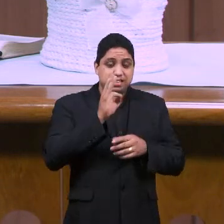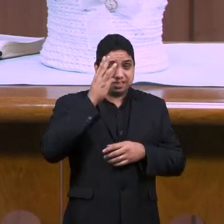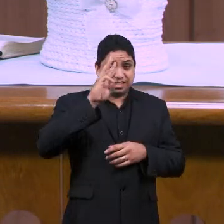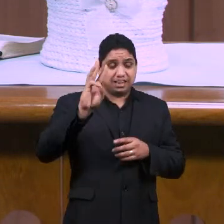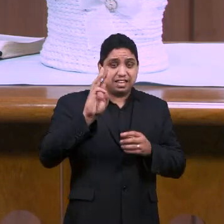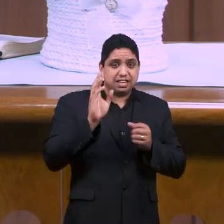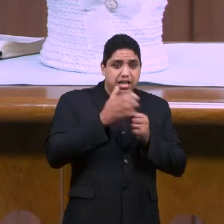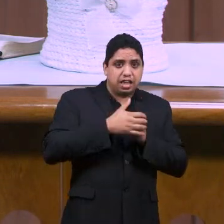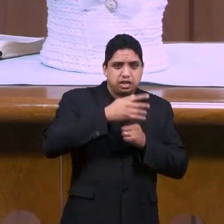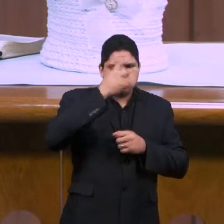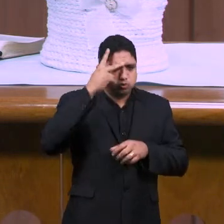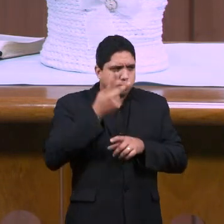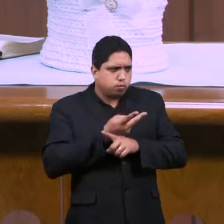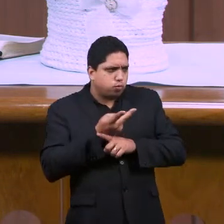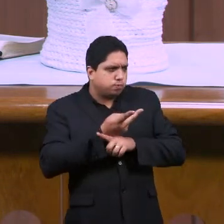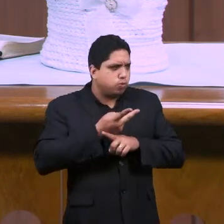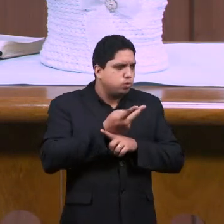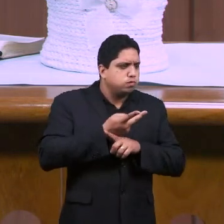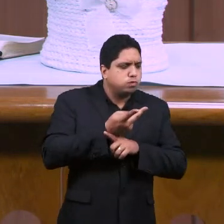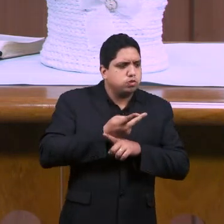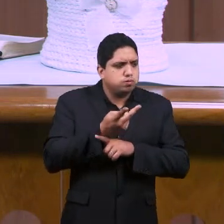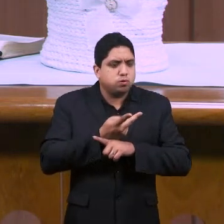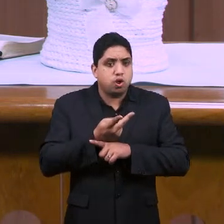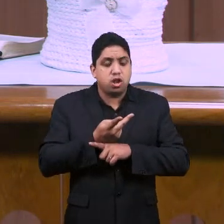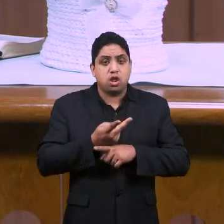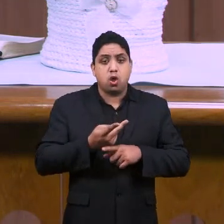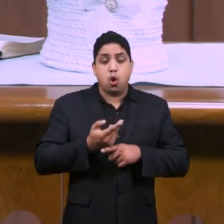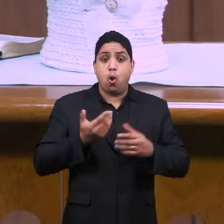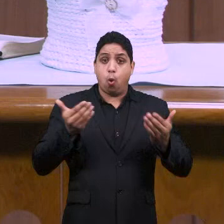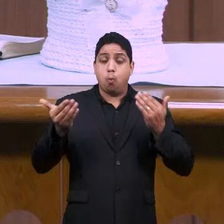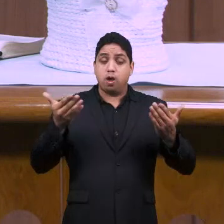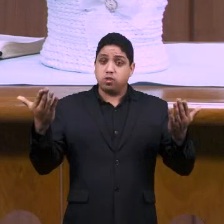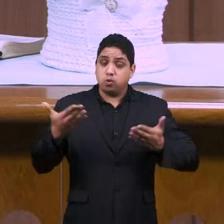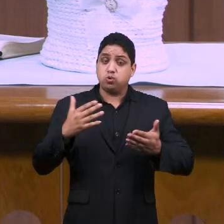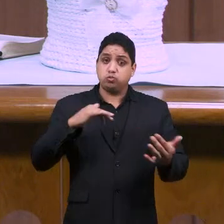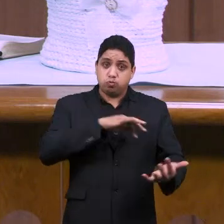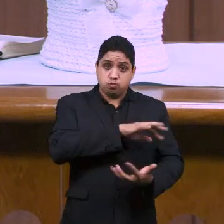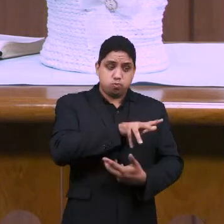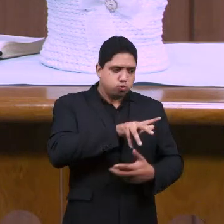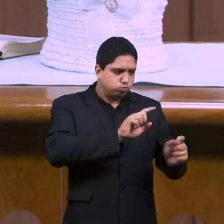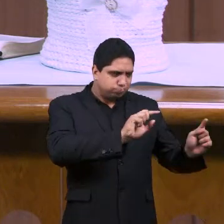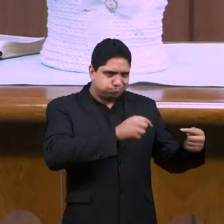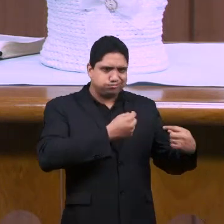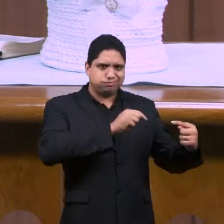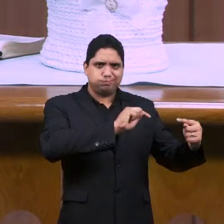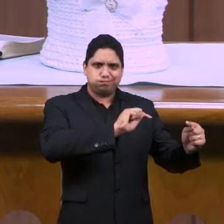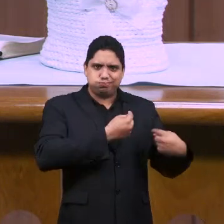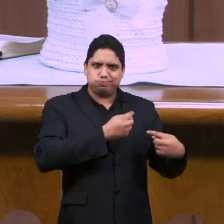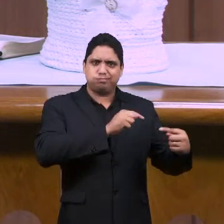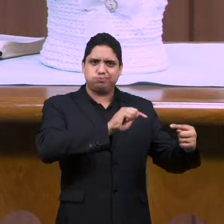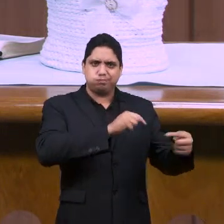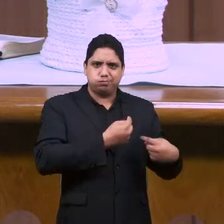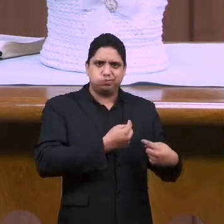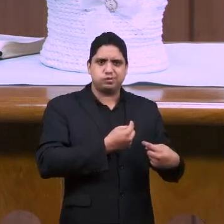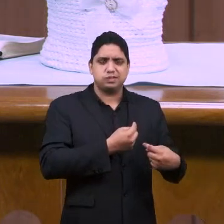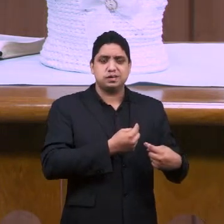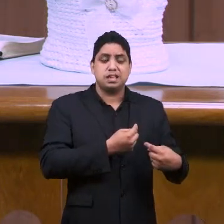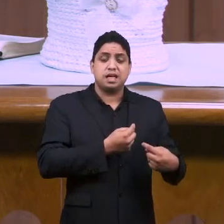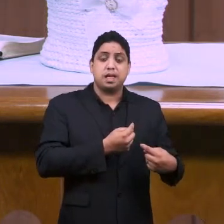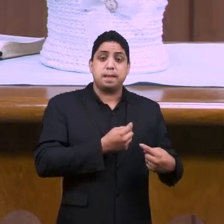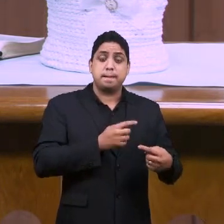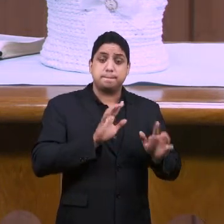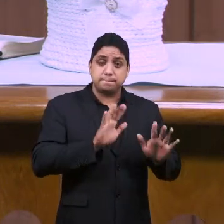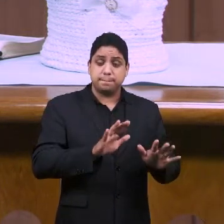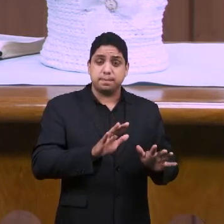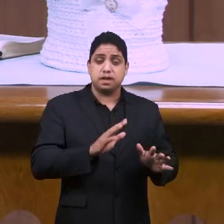là 3 jours jusqu'à ce qu'ils sont revenus. Les persécuteurs de ce moment, il y a la persécution, mais ils vont rester derrière les persécuteurs. Ils